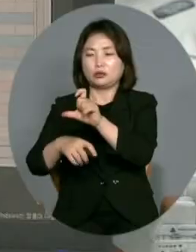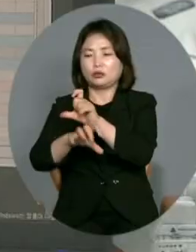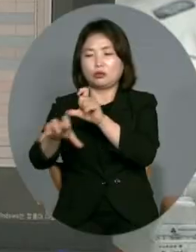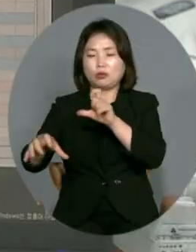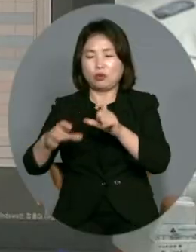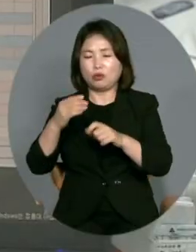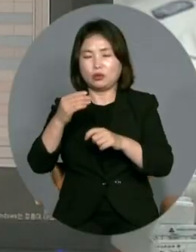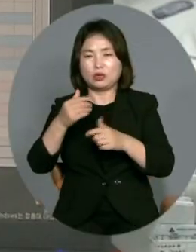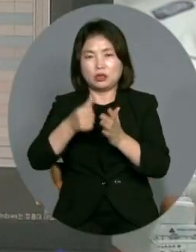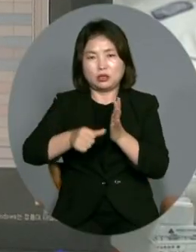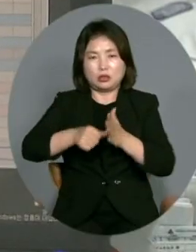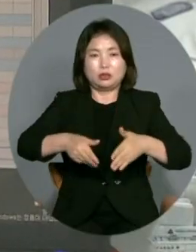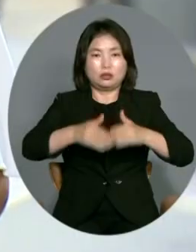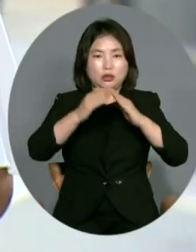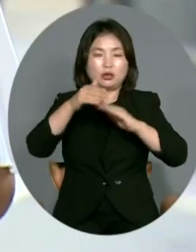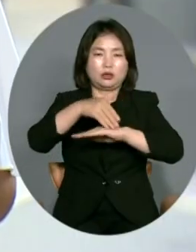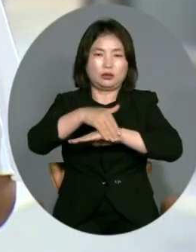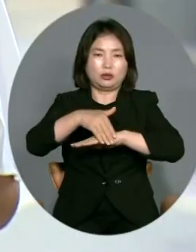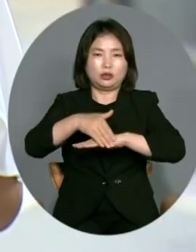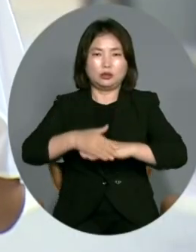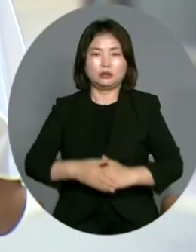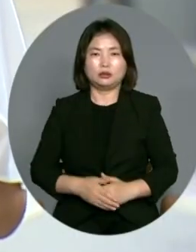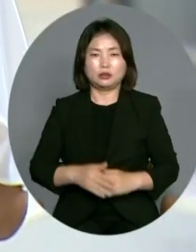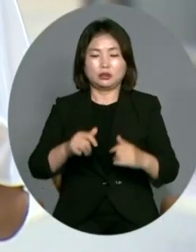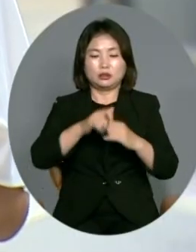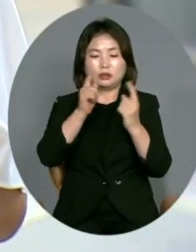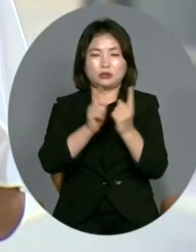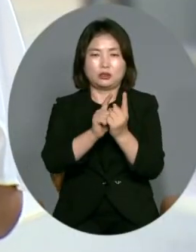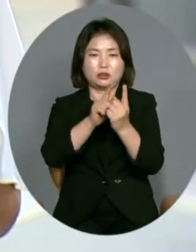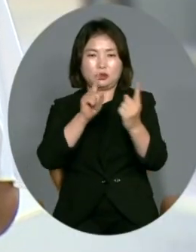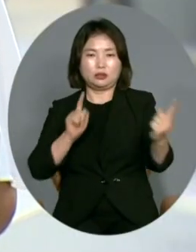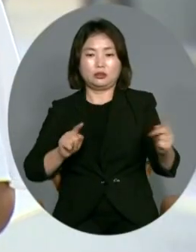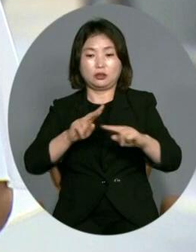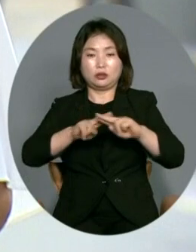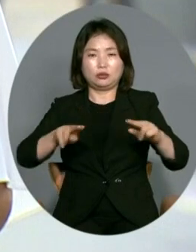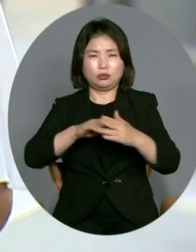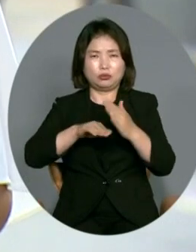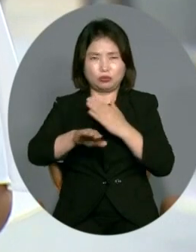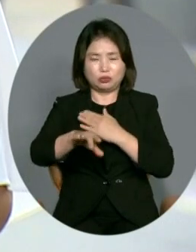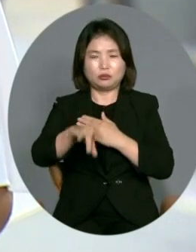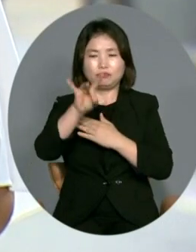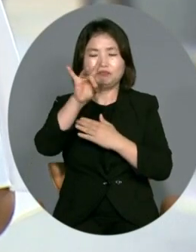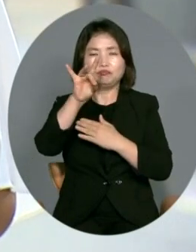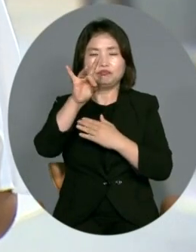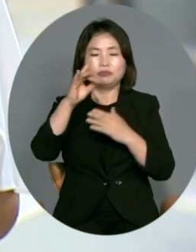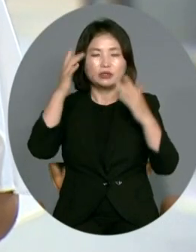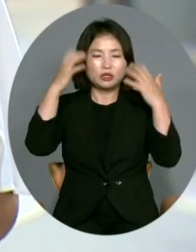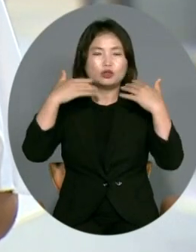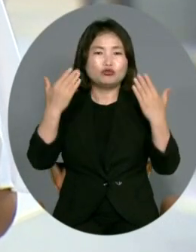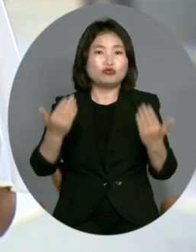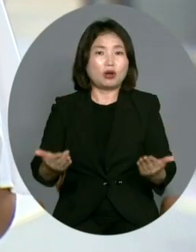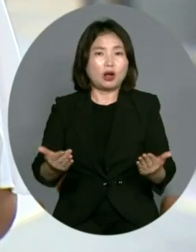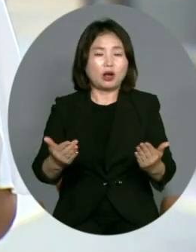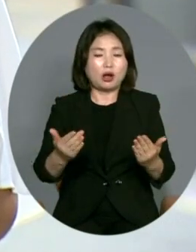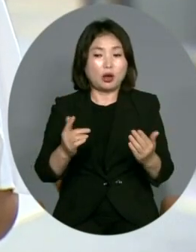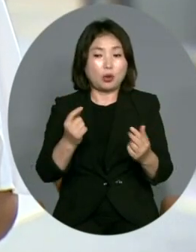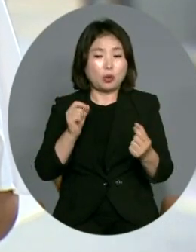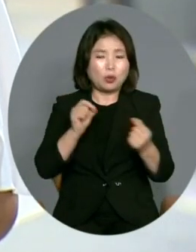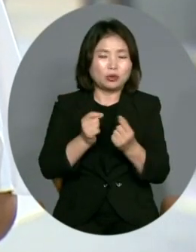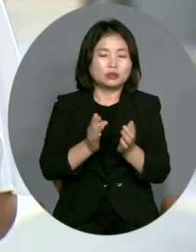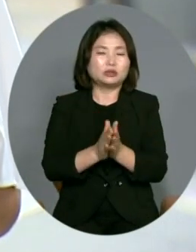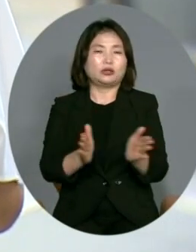설치할 계획입니다 사회적 거리 두기가 해제된 이후 처음으로 맞이하는 여름 휴가철이 본격적으로